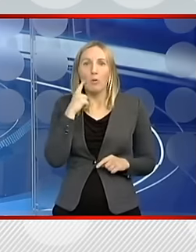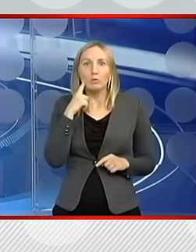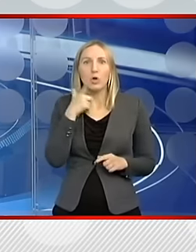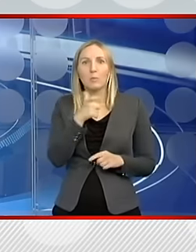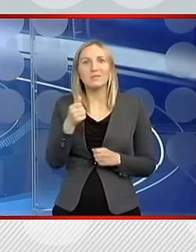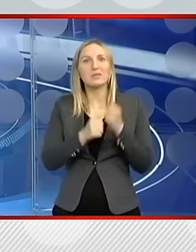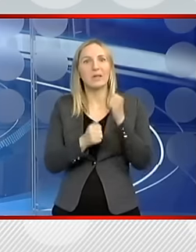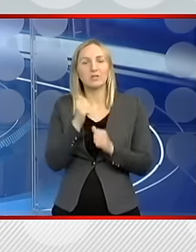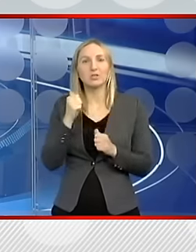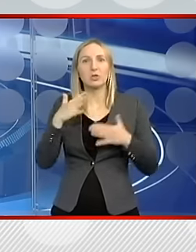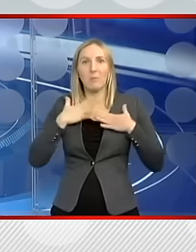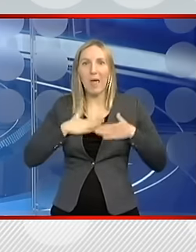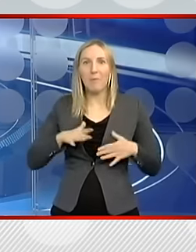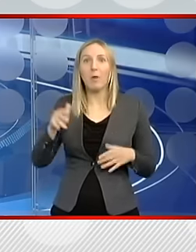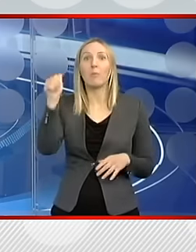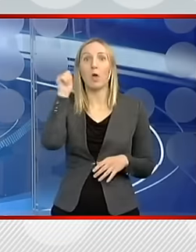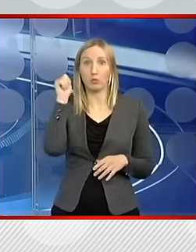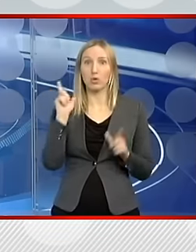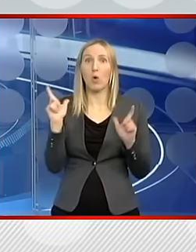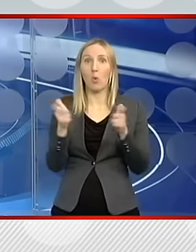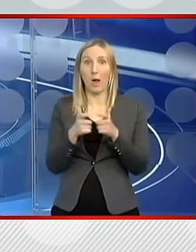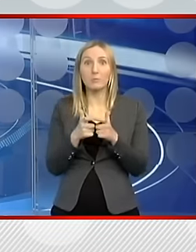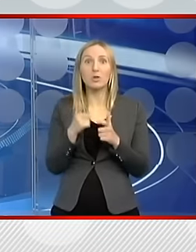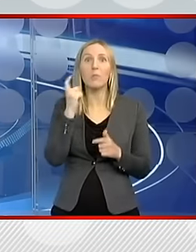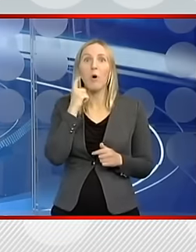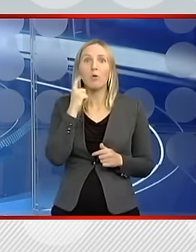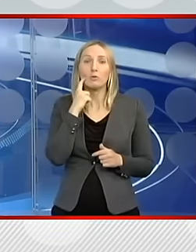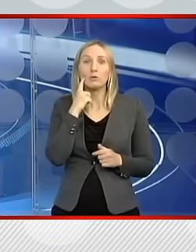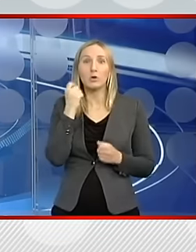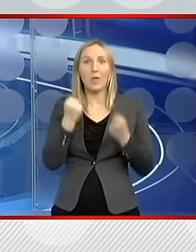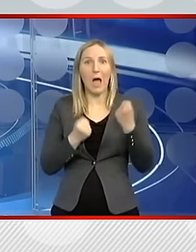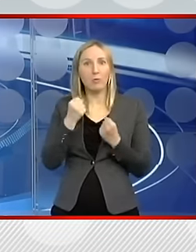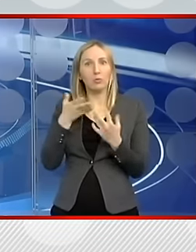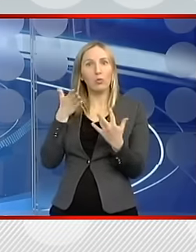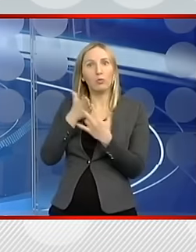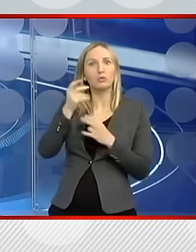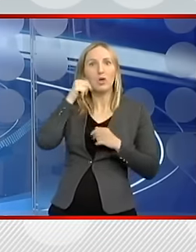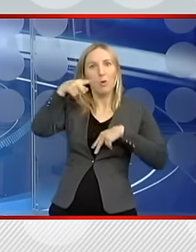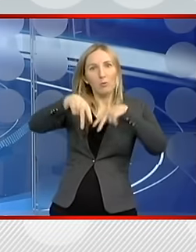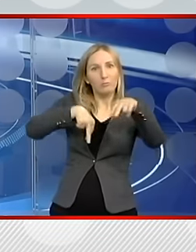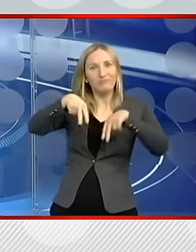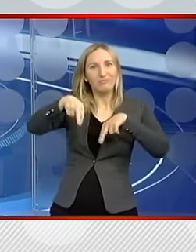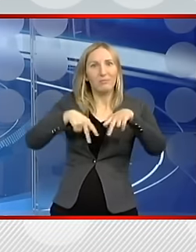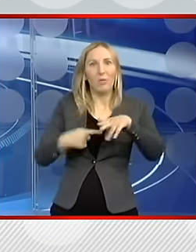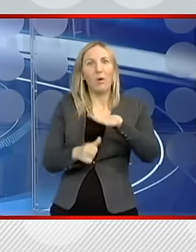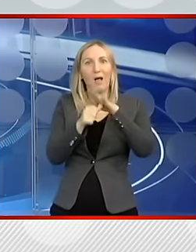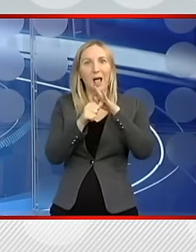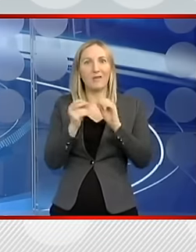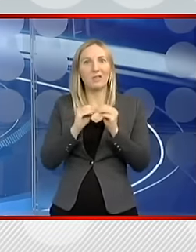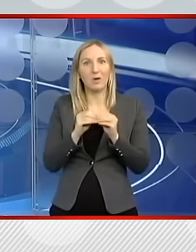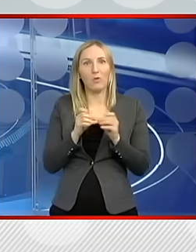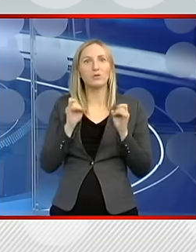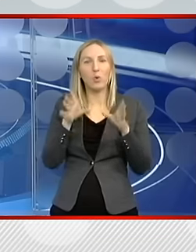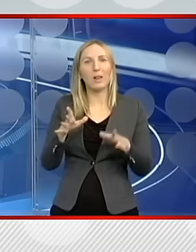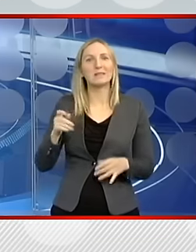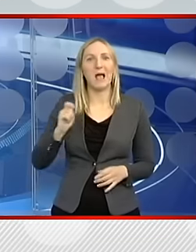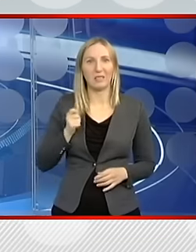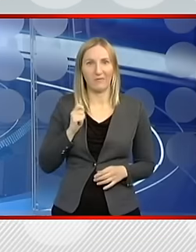namerama koji je juče uhapšen pri pokušaju da automobilom uleti među ljude u glavnoj trgovačkoj ulici u